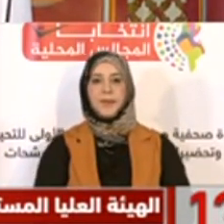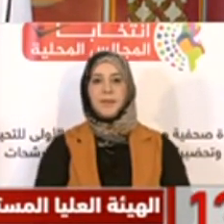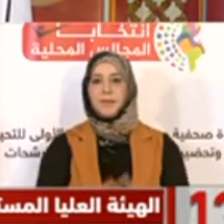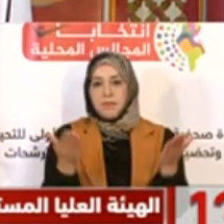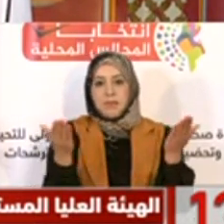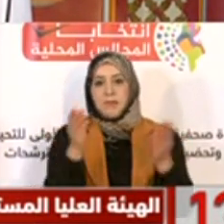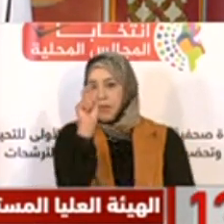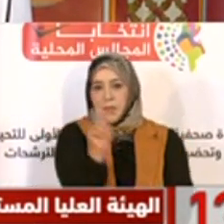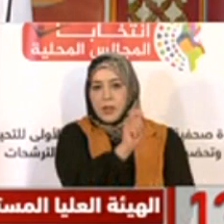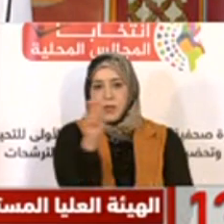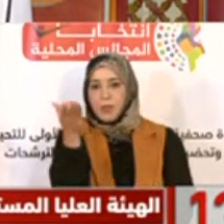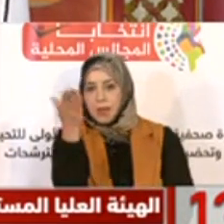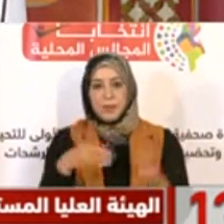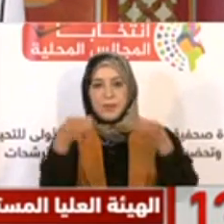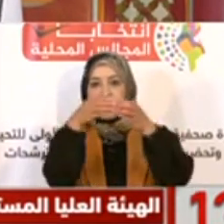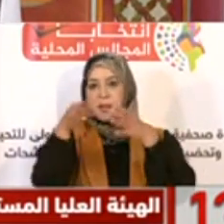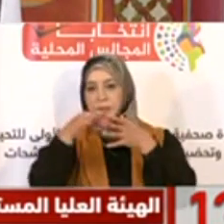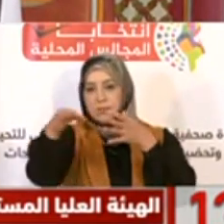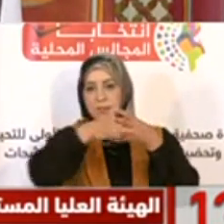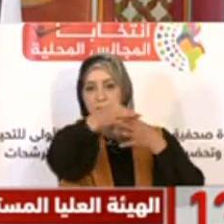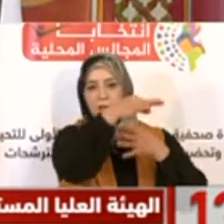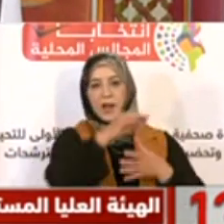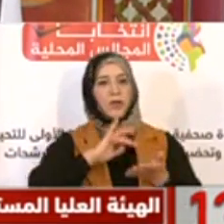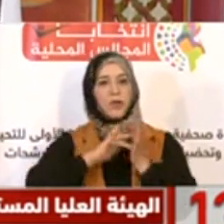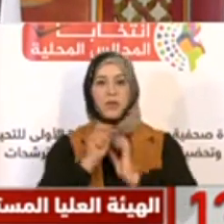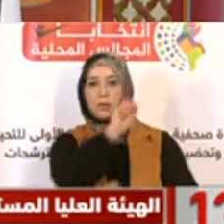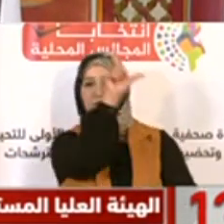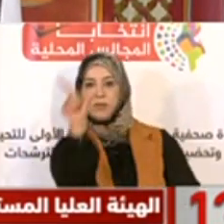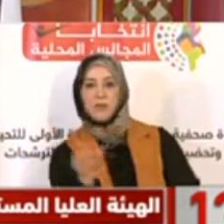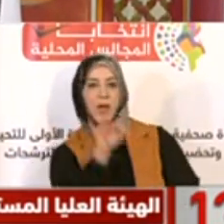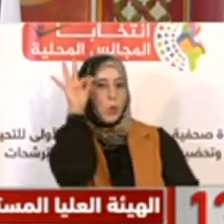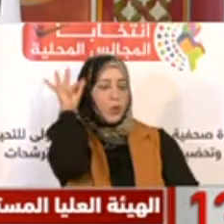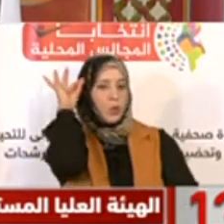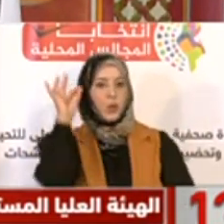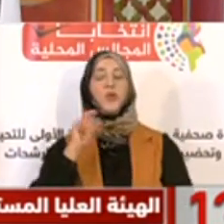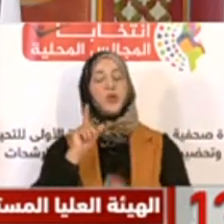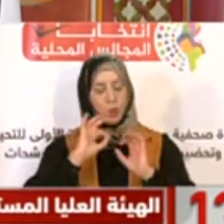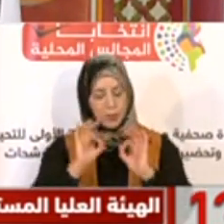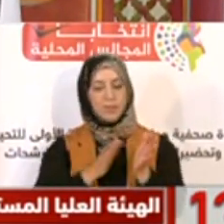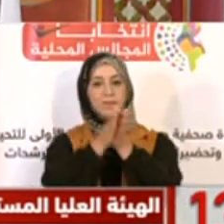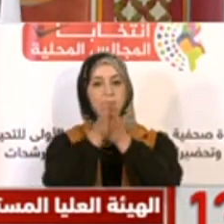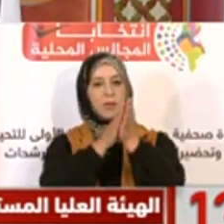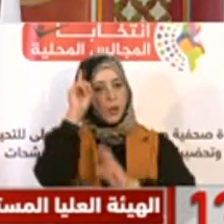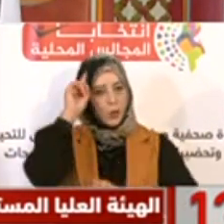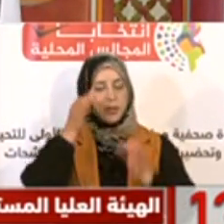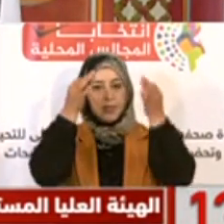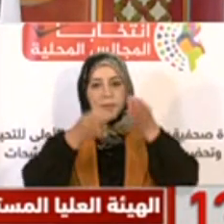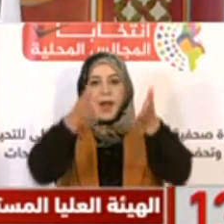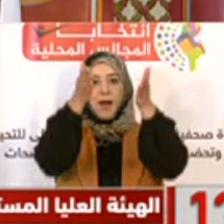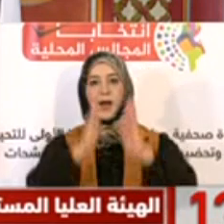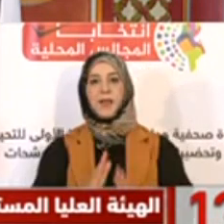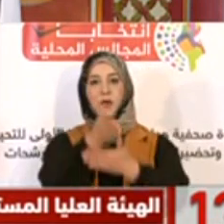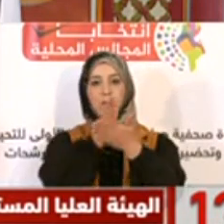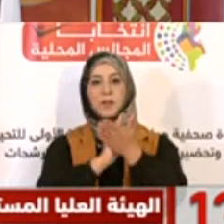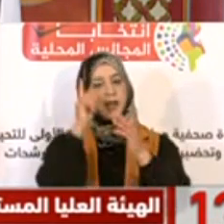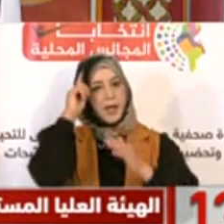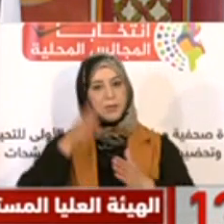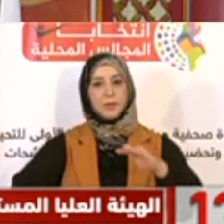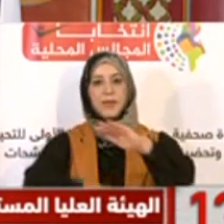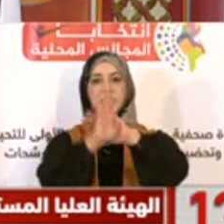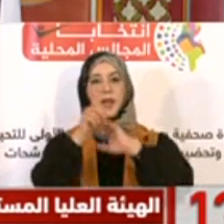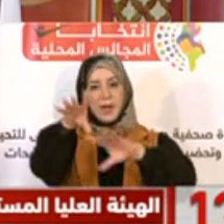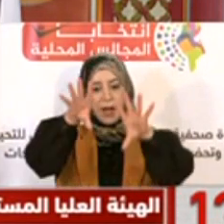وطبعا هيئتنا الفرعية في كامل أنحاء الجمهورية مستعدة تمام الاستعداد للانطلاق